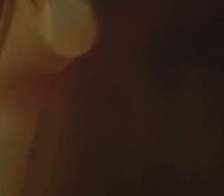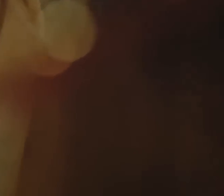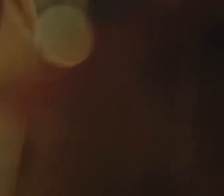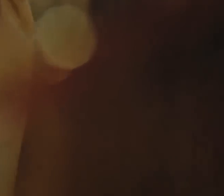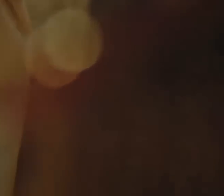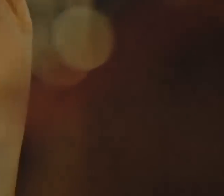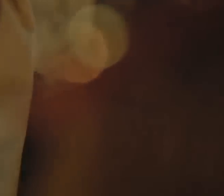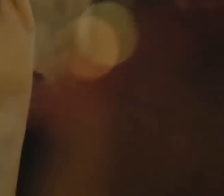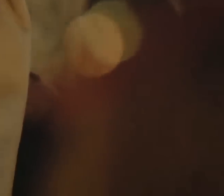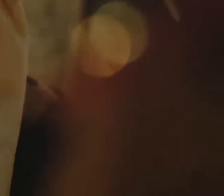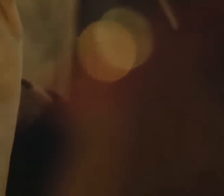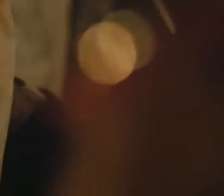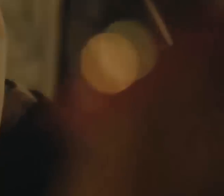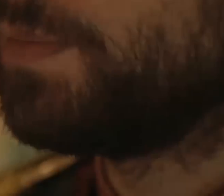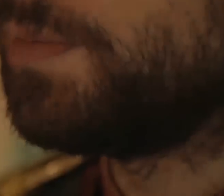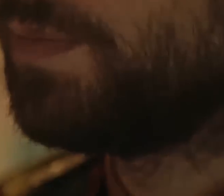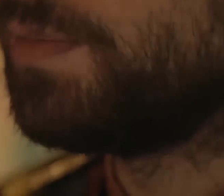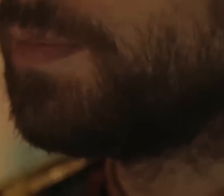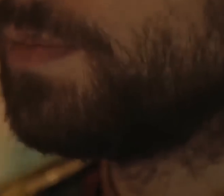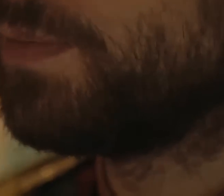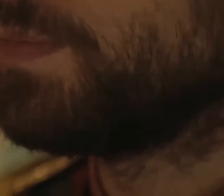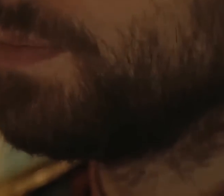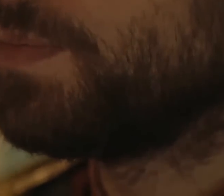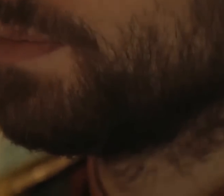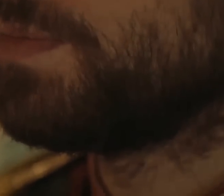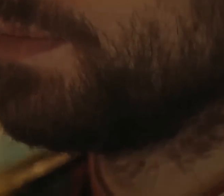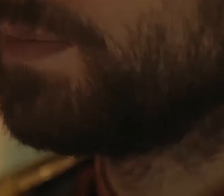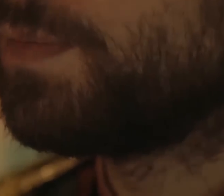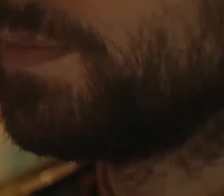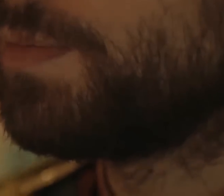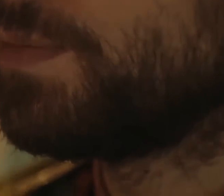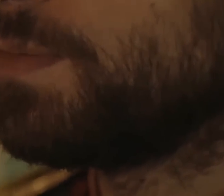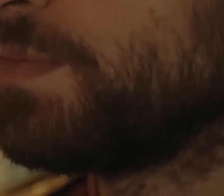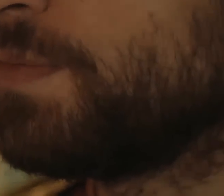Ortalarında duran pir yüzünü sultana döndü. Sultan düşünceli.